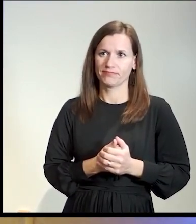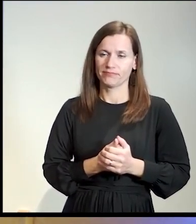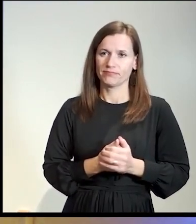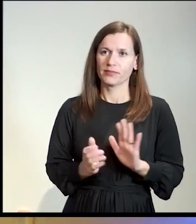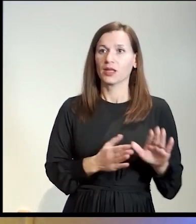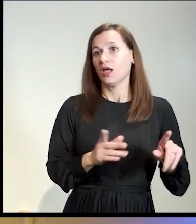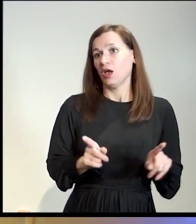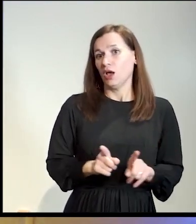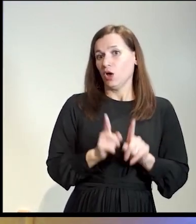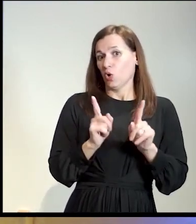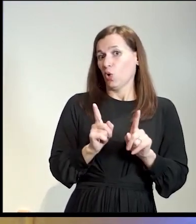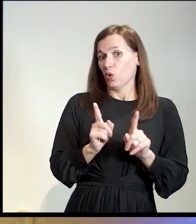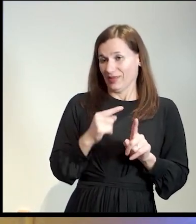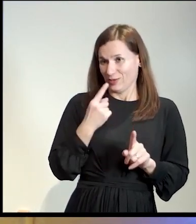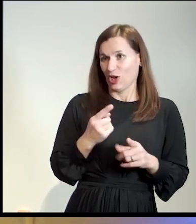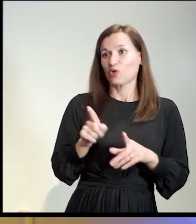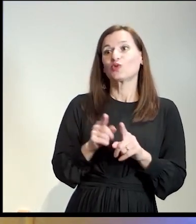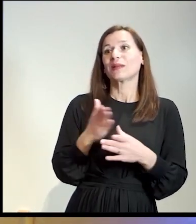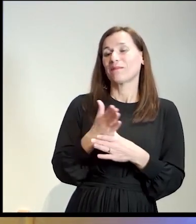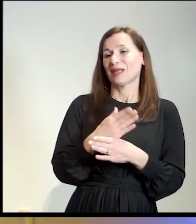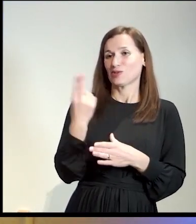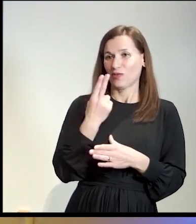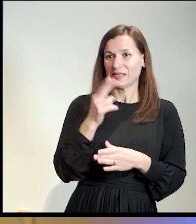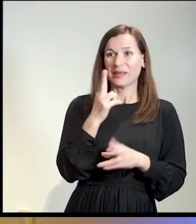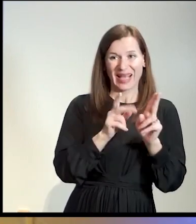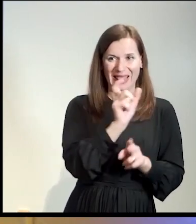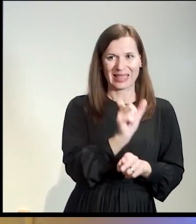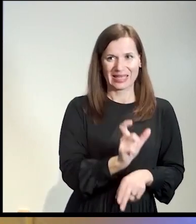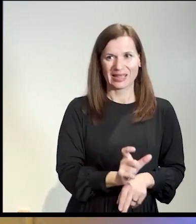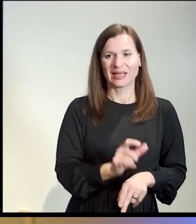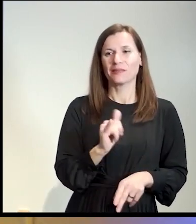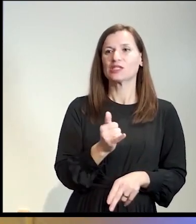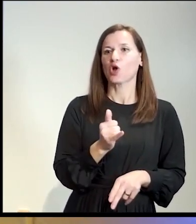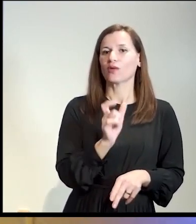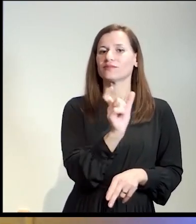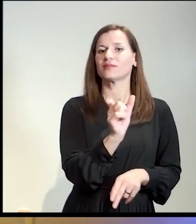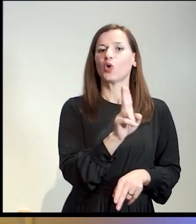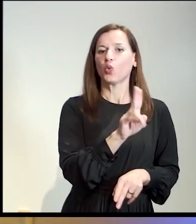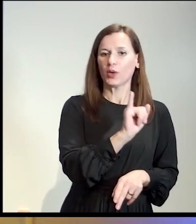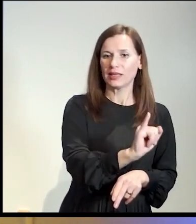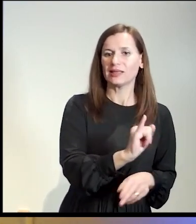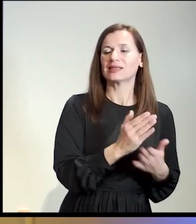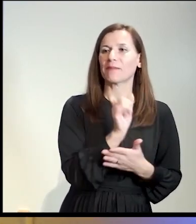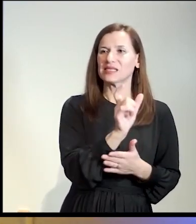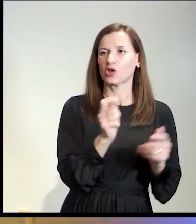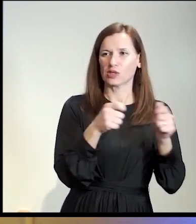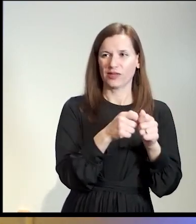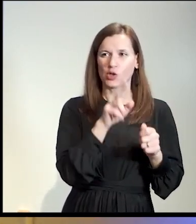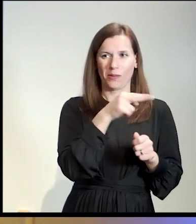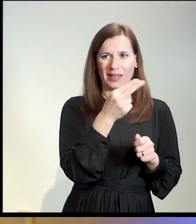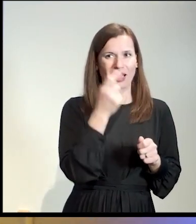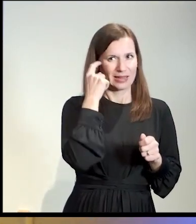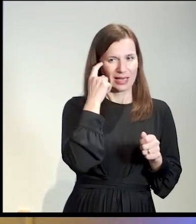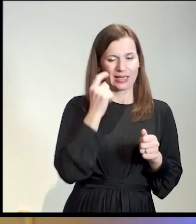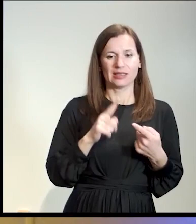Kot rečeno, tudi med slovenskimi kandidatkami za besedo leta najdemo kratico UI za besedno zvezo umetna inteligenca,